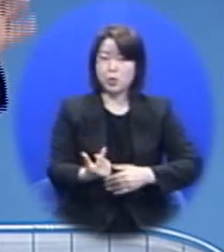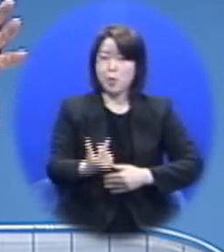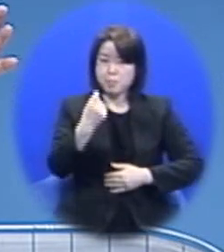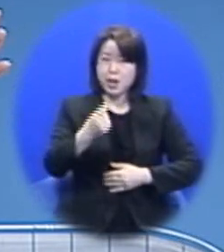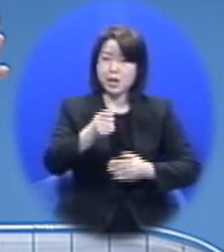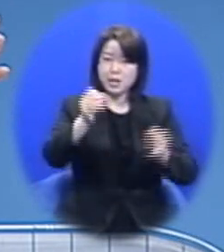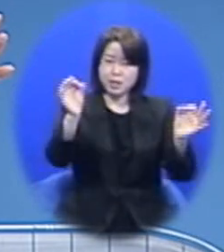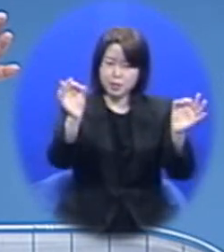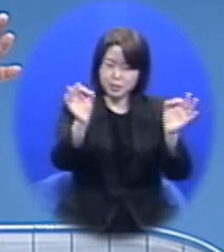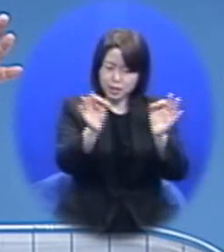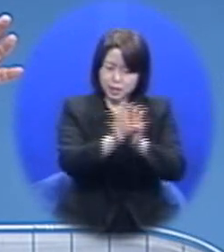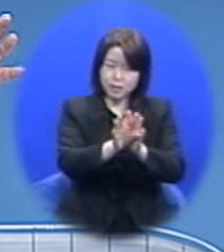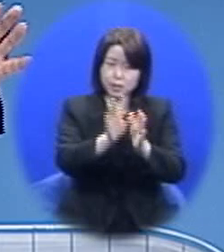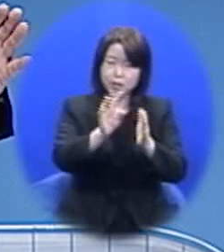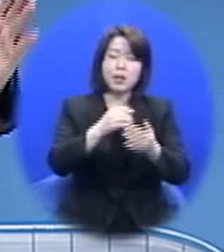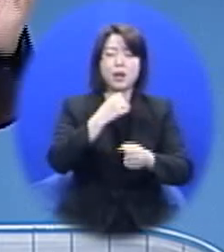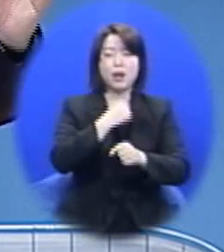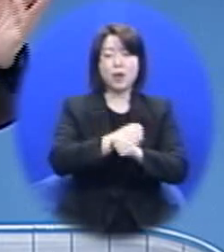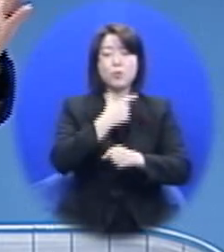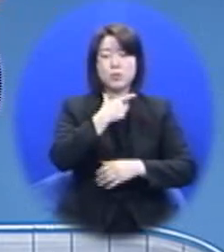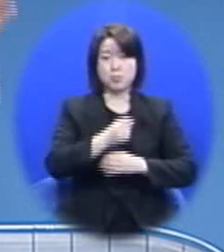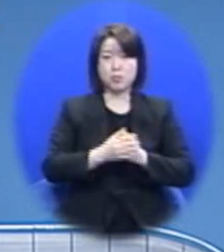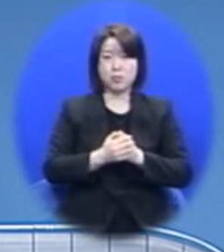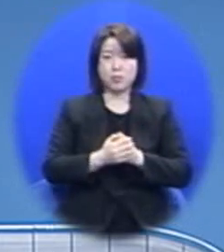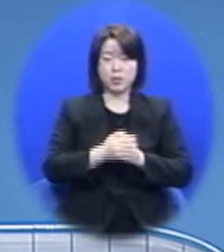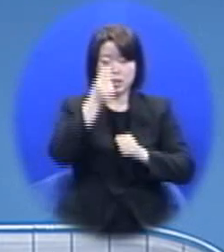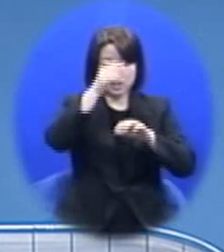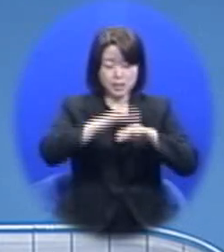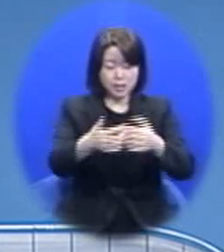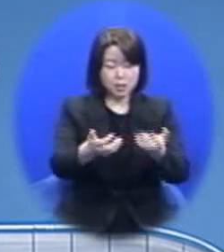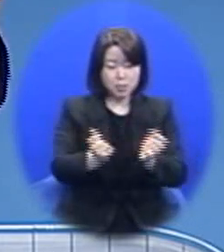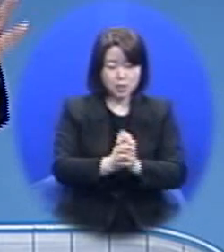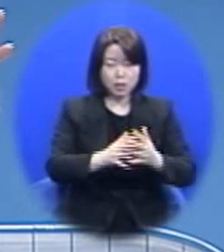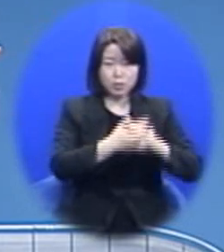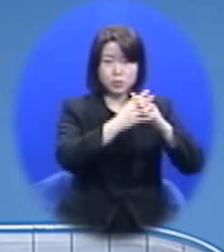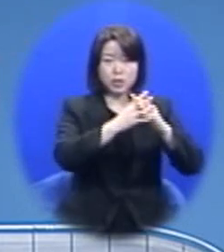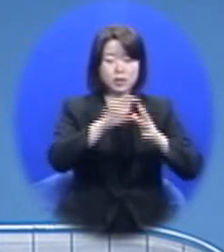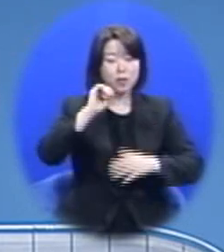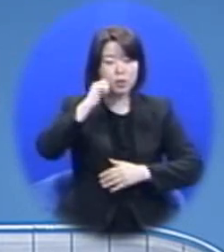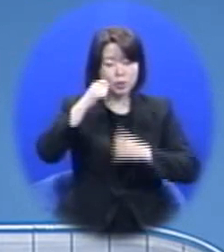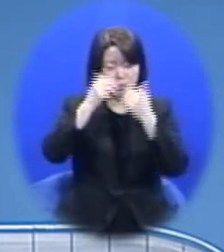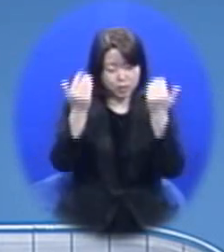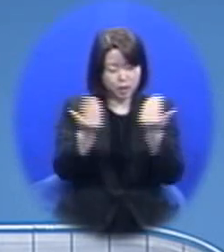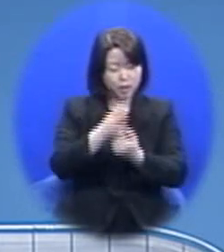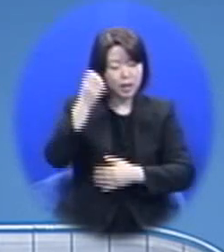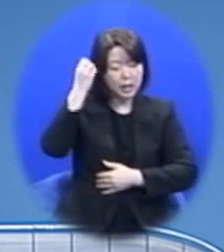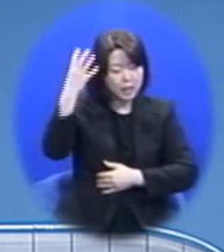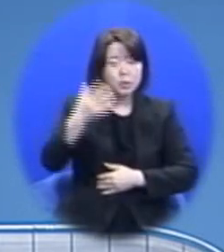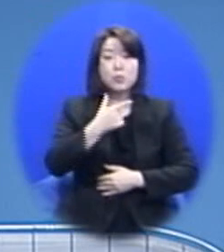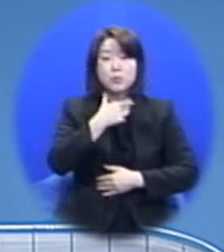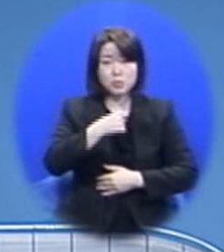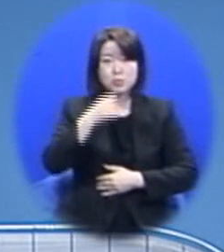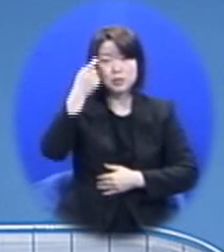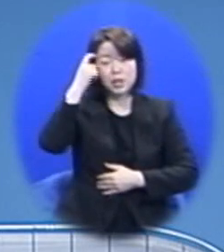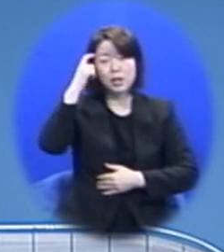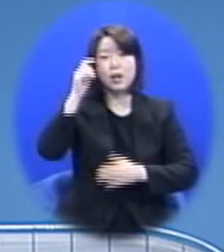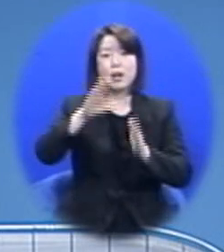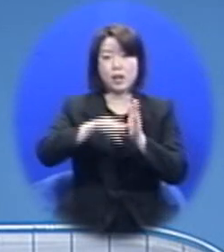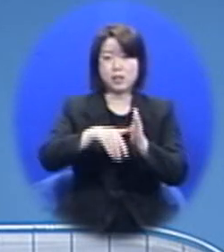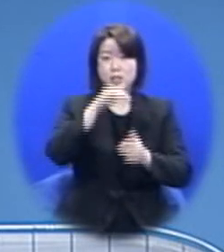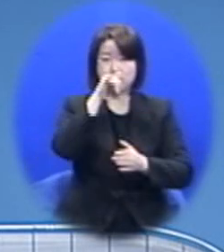다 갚아버리고 예배당 건축할 때 어려웠던 거 다 잊었으면 좋겠다, 이런 생각을